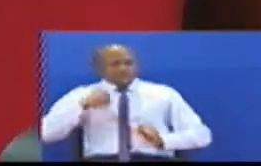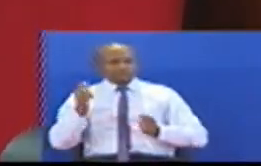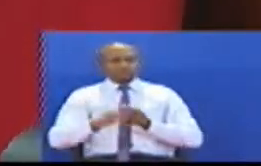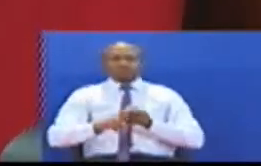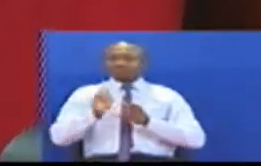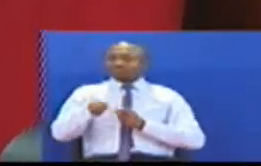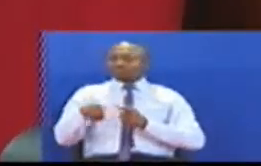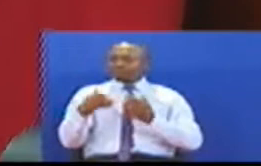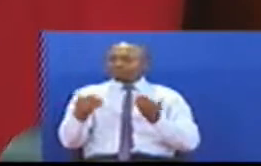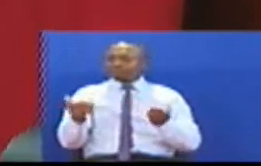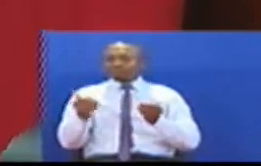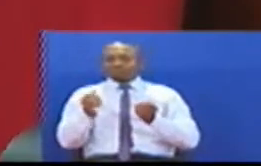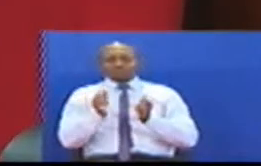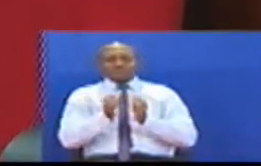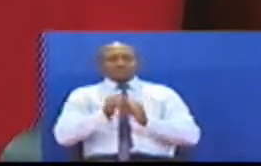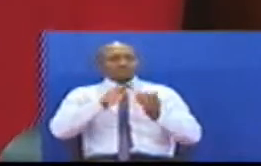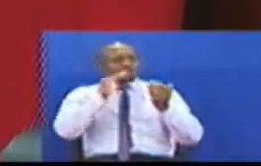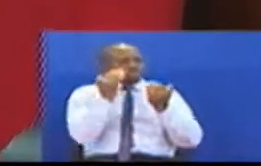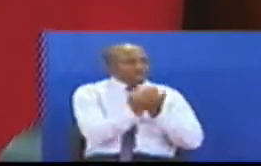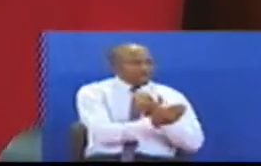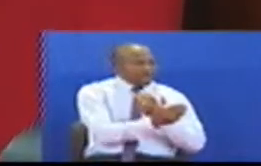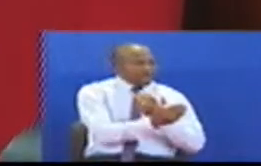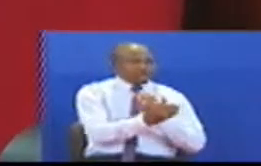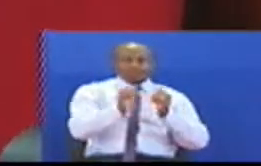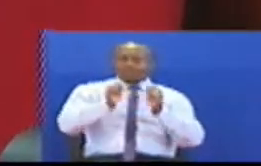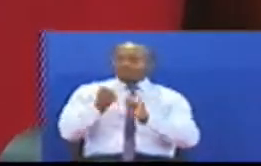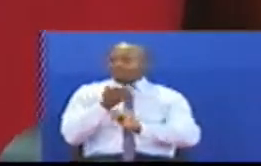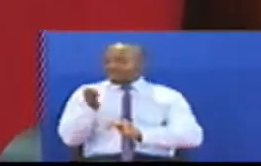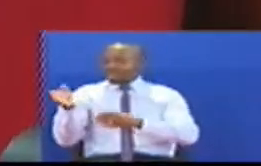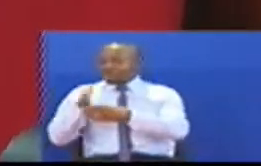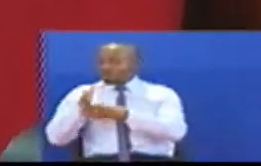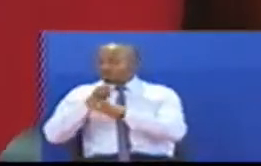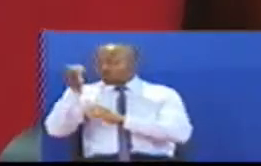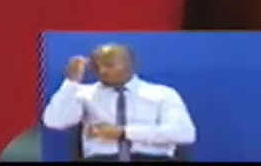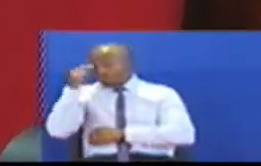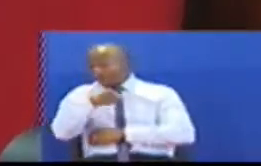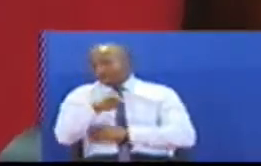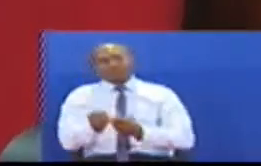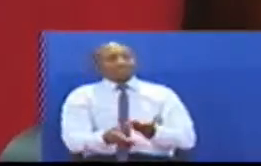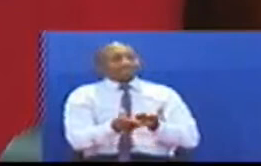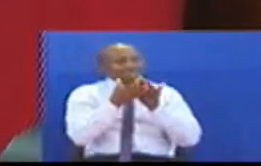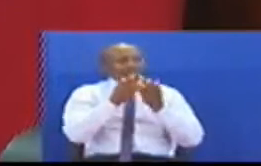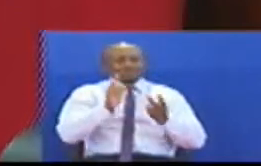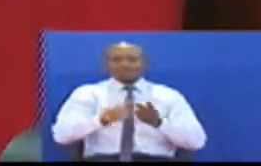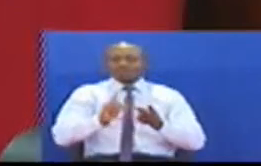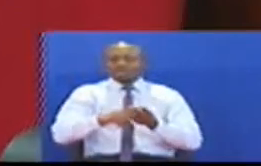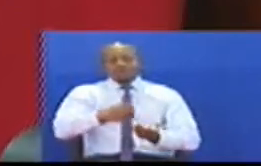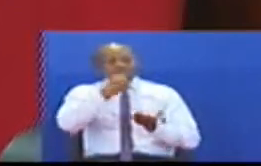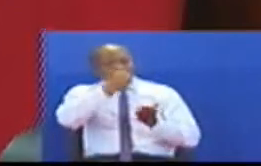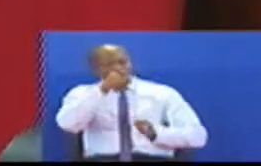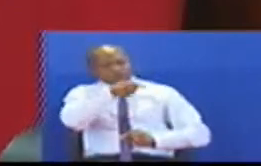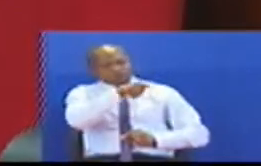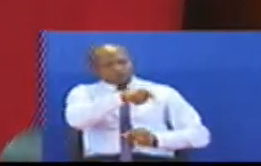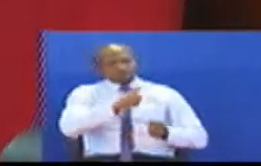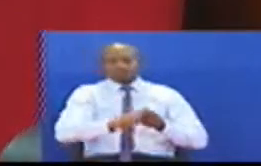hivyo swala zima la prevention na mambo mengine ambayo yanahusiana na hayo itaweza kusaidia kwamba mfuko huu,